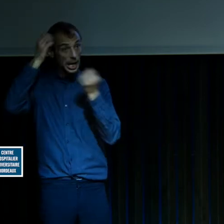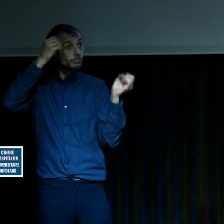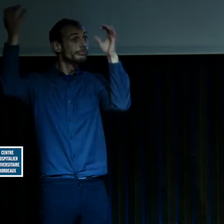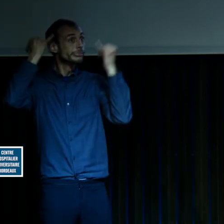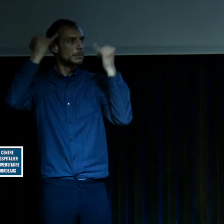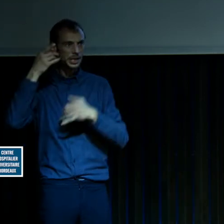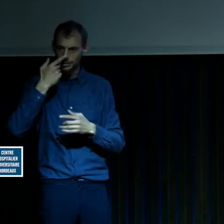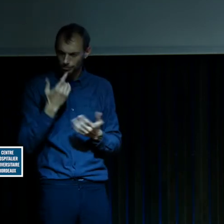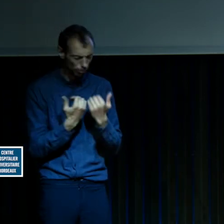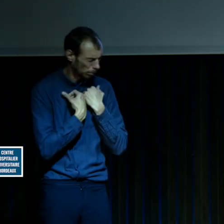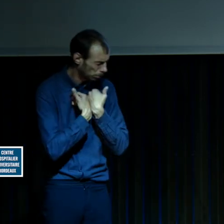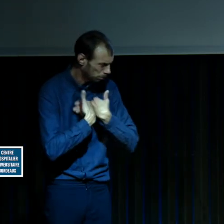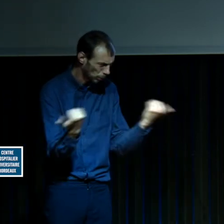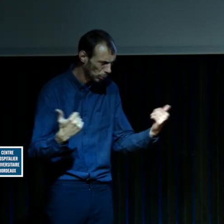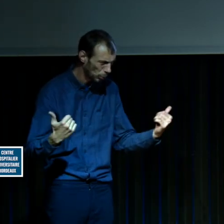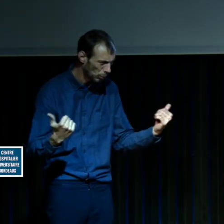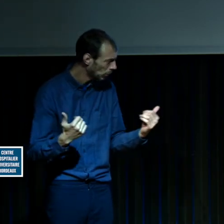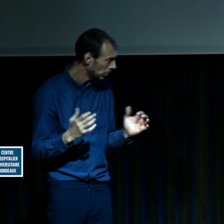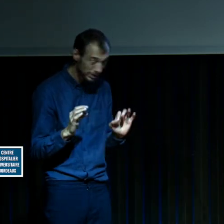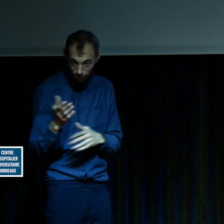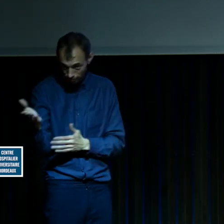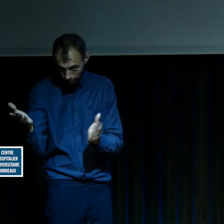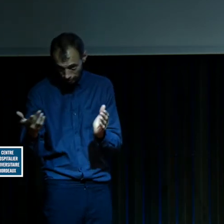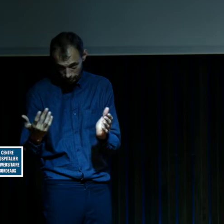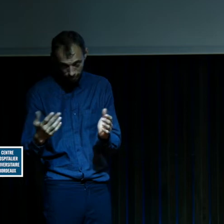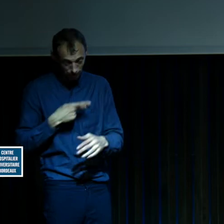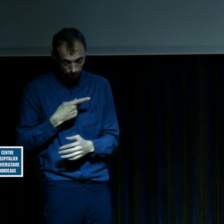C'est un peu l'intervention que vous avez fait également.